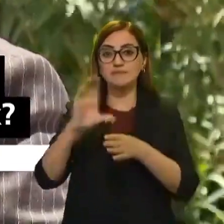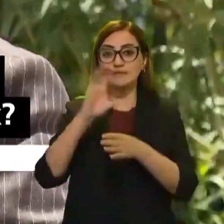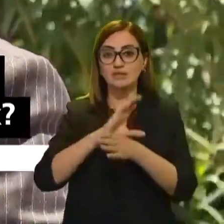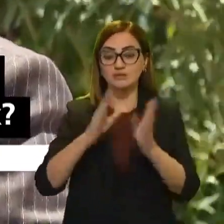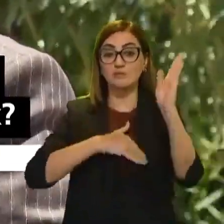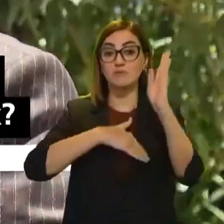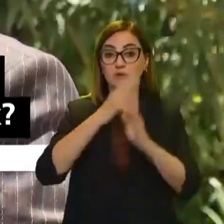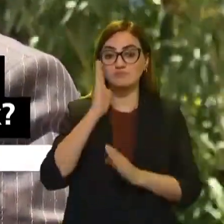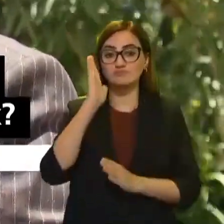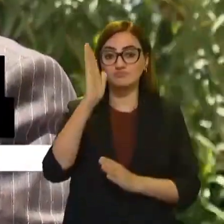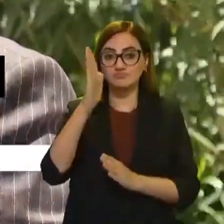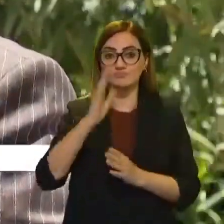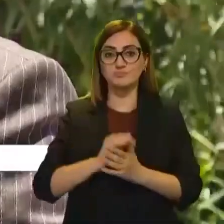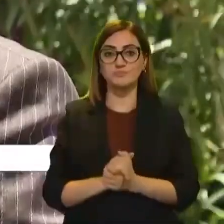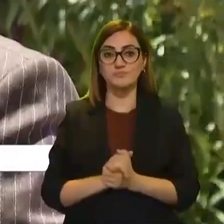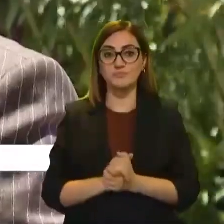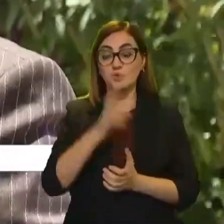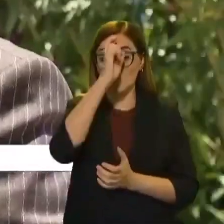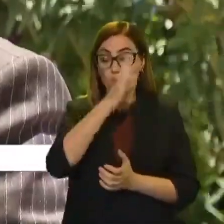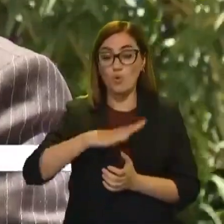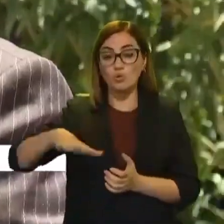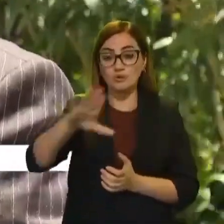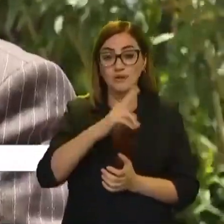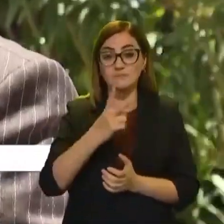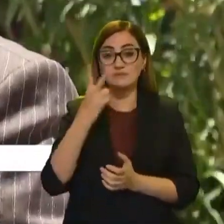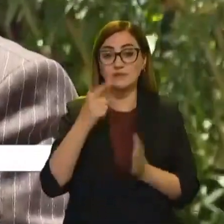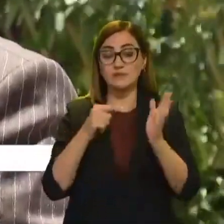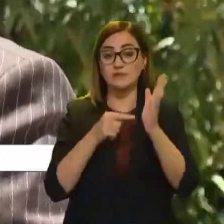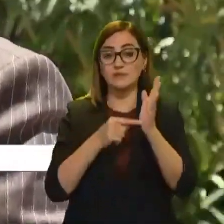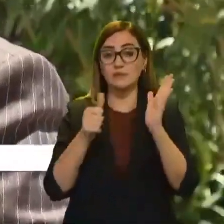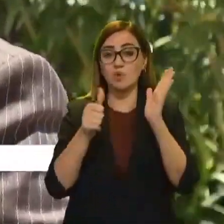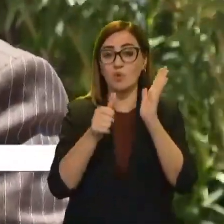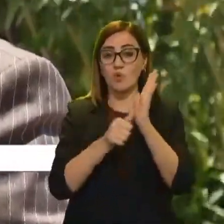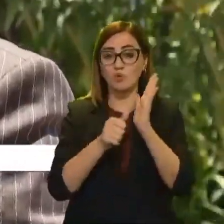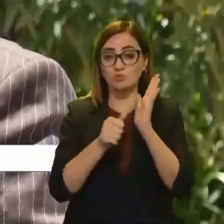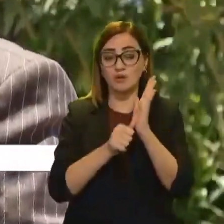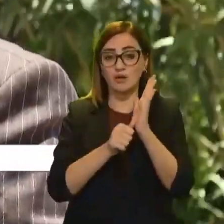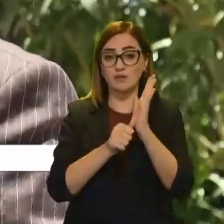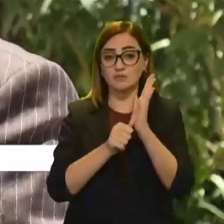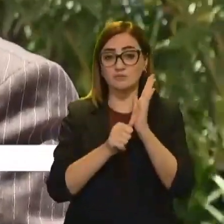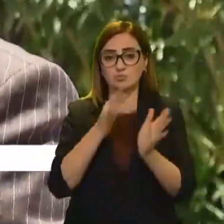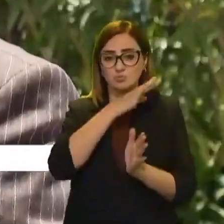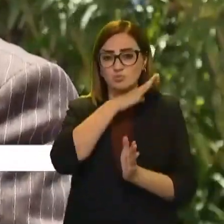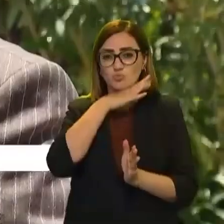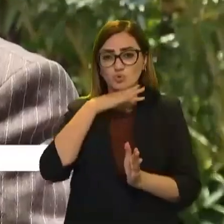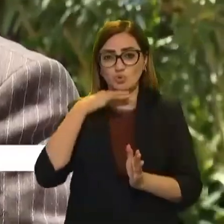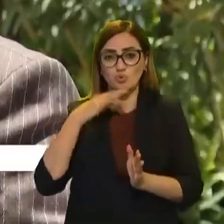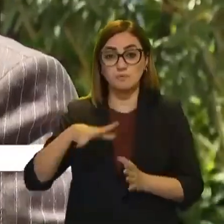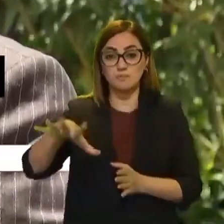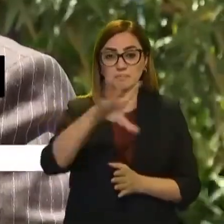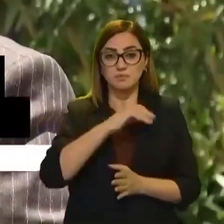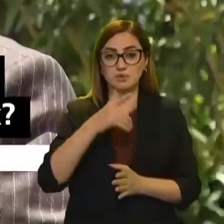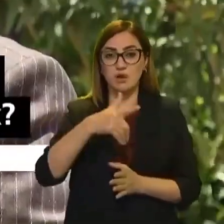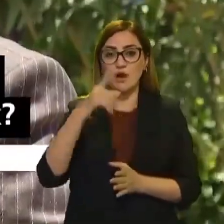qədər də artıracaqdır. Zaten ölkəmizdə 2,6 trilyon kubmetrlik deməli bizim